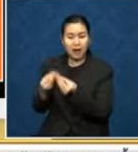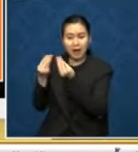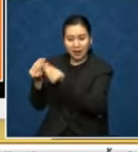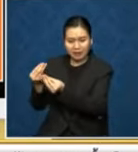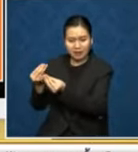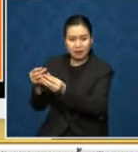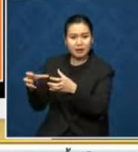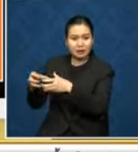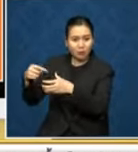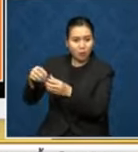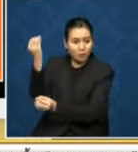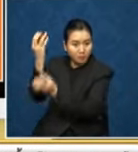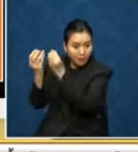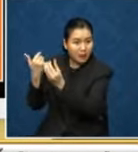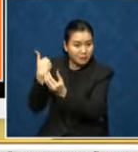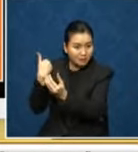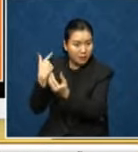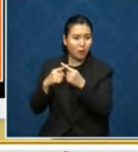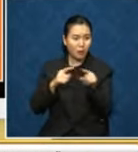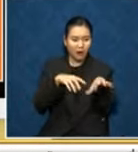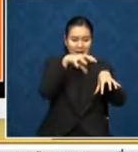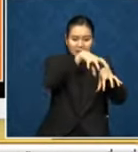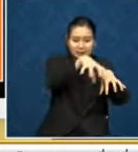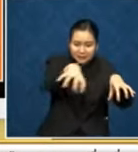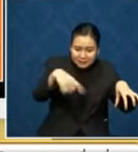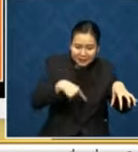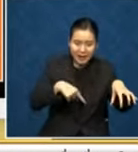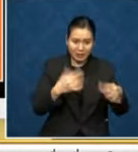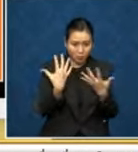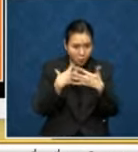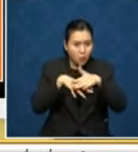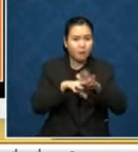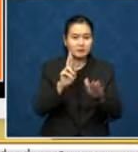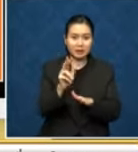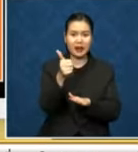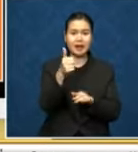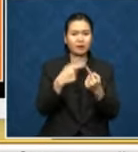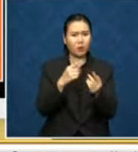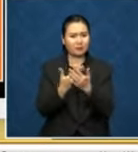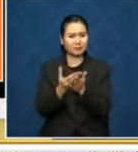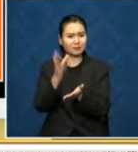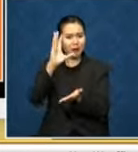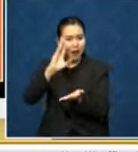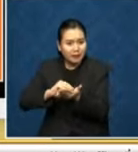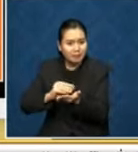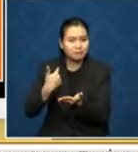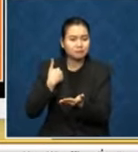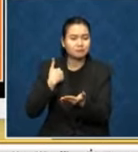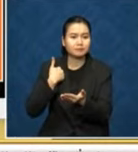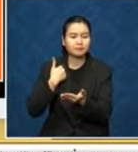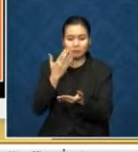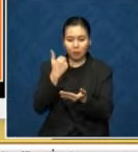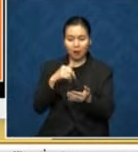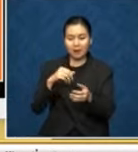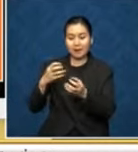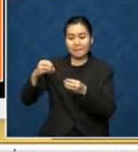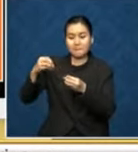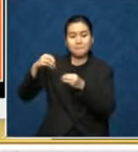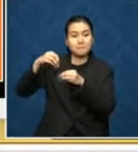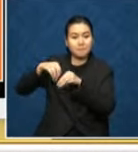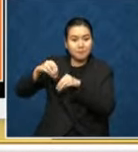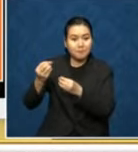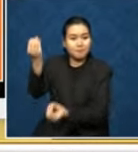ายหาดให้ทุกคนได้ใช้ประโยชน์ร่วมกันนอกจากนี้ขอสอบถามว่าโครงการป่าสันนการจะเริ่มดำเนิน